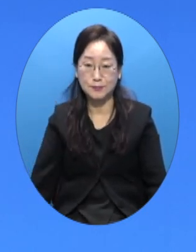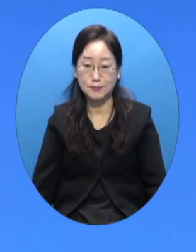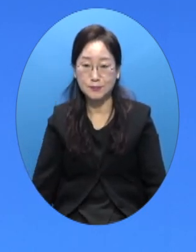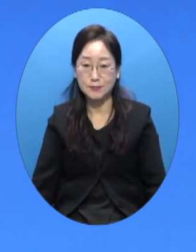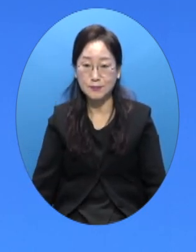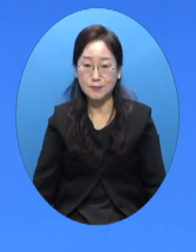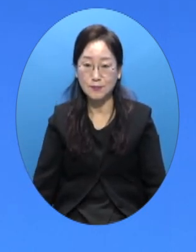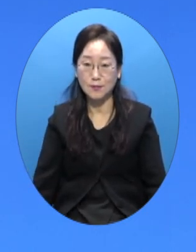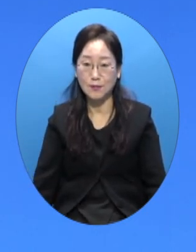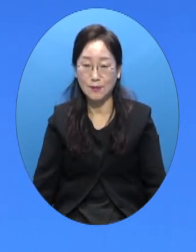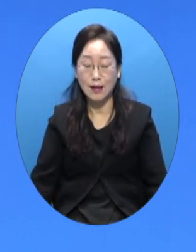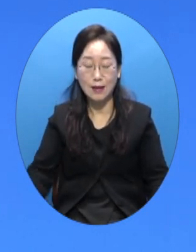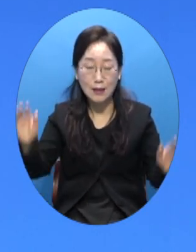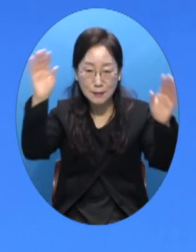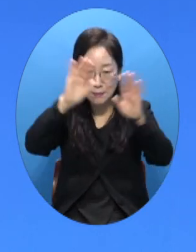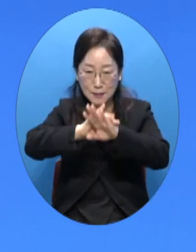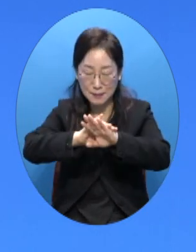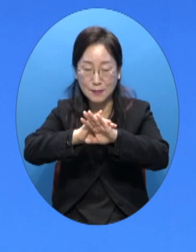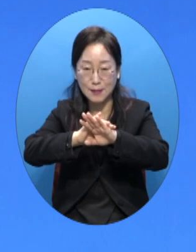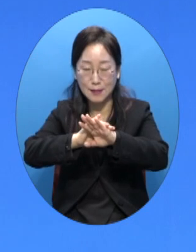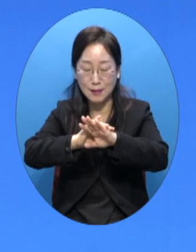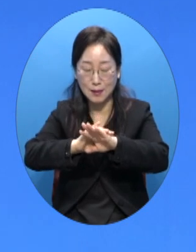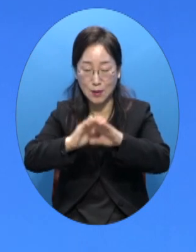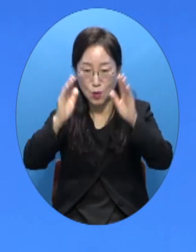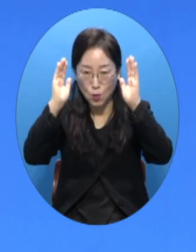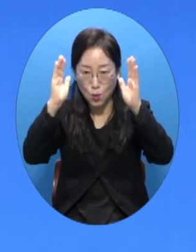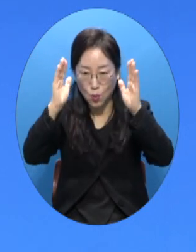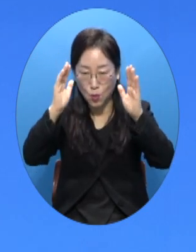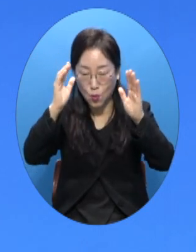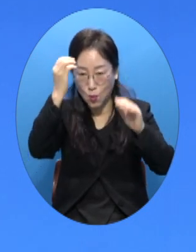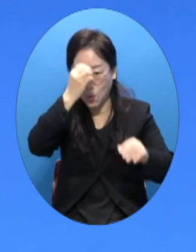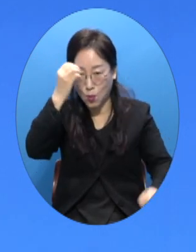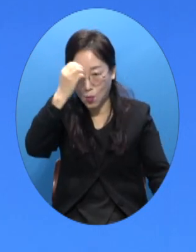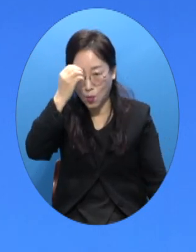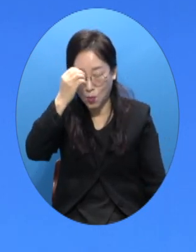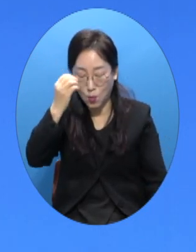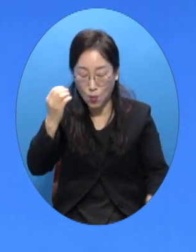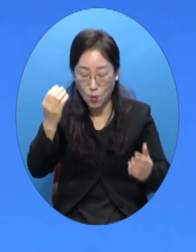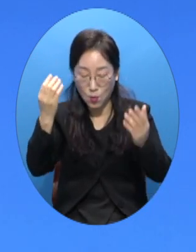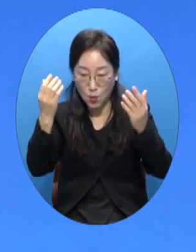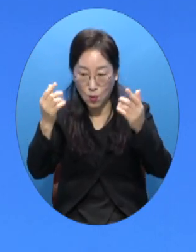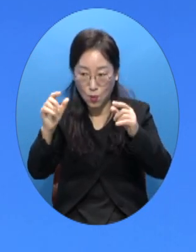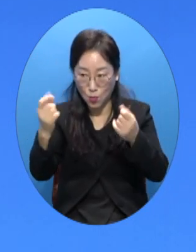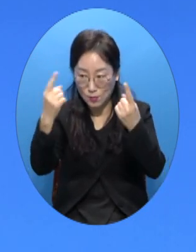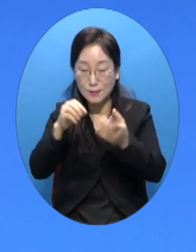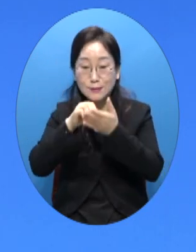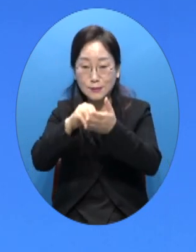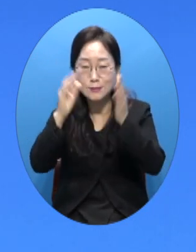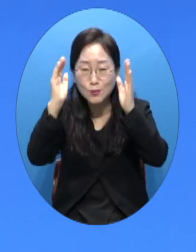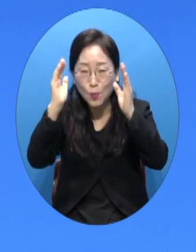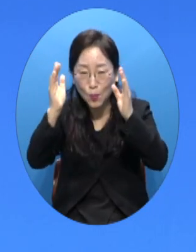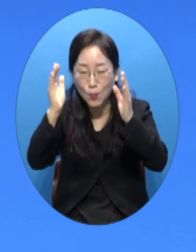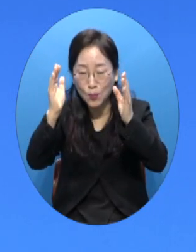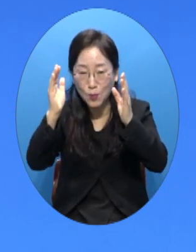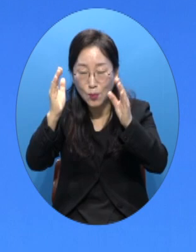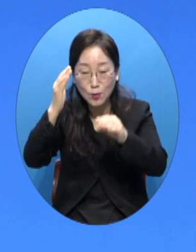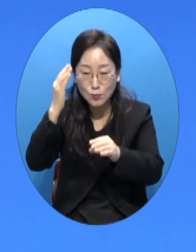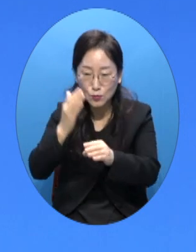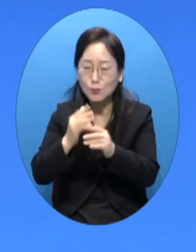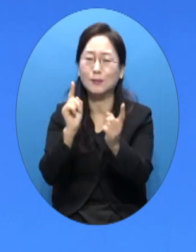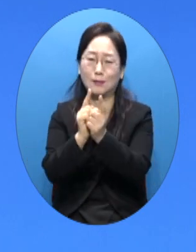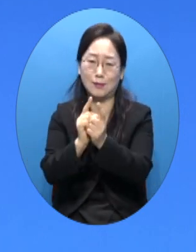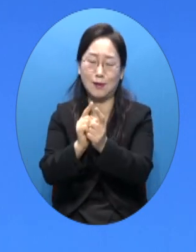선배가 야간 무인과 야간 고등학교에 같이 들어가 공부를 하게 하고